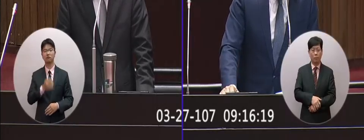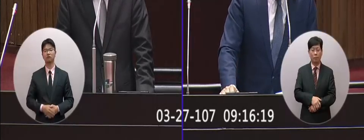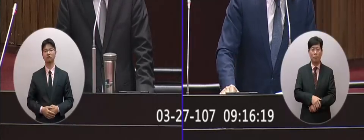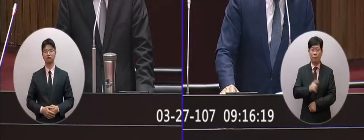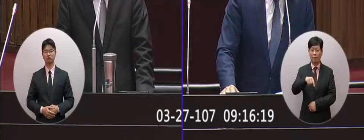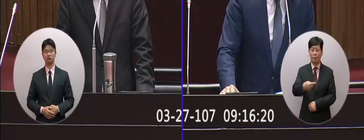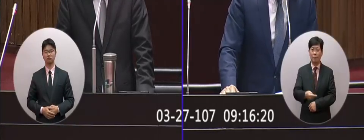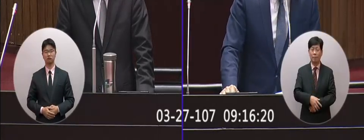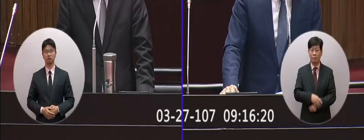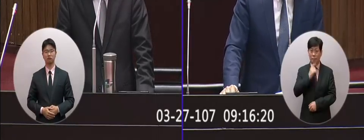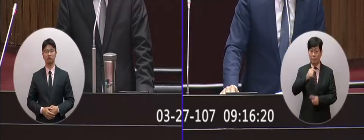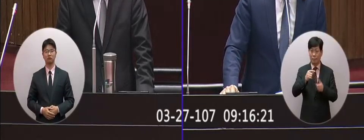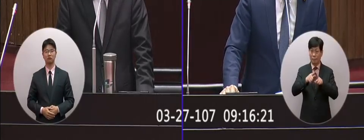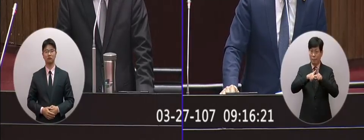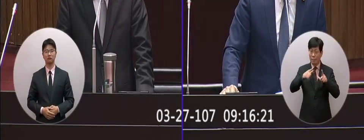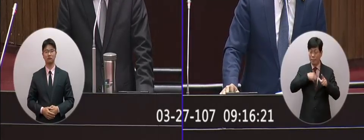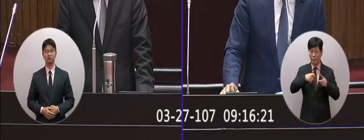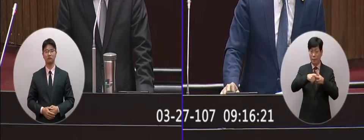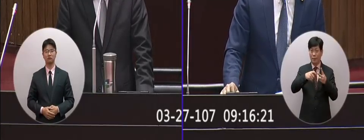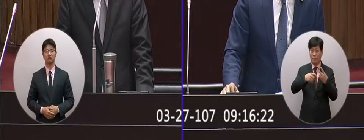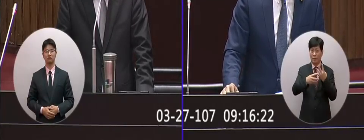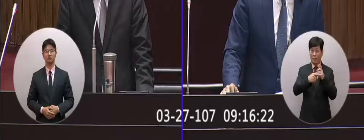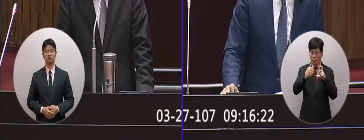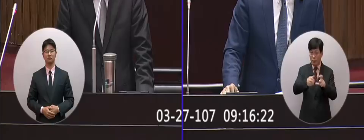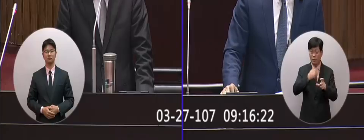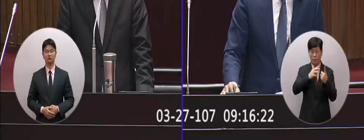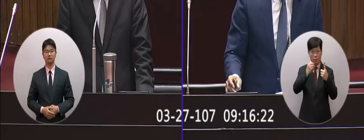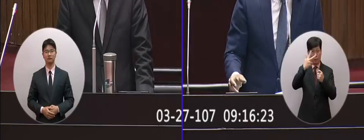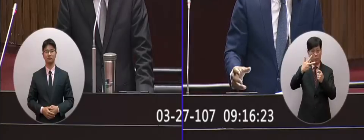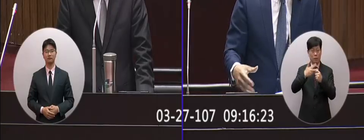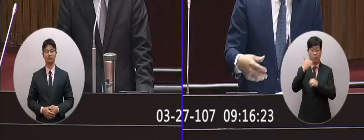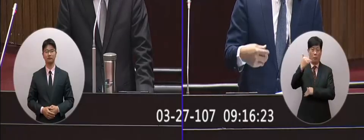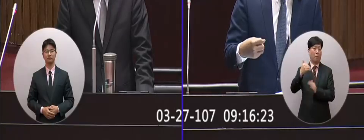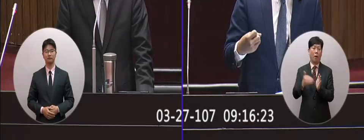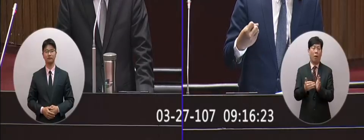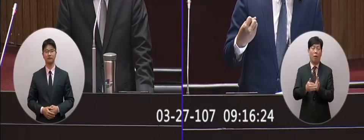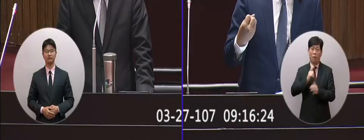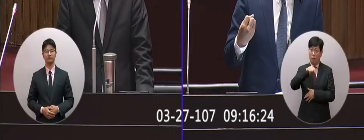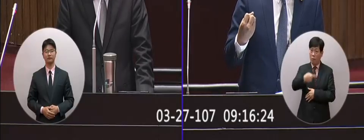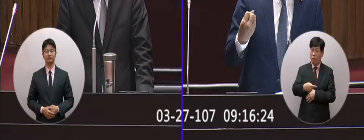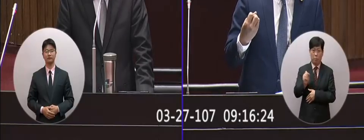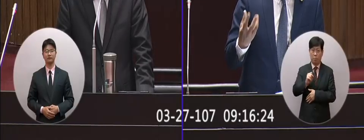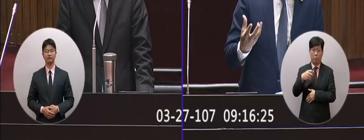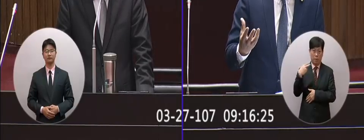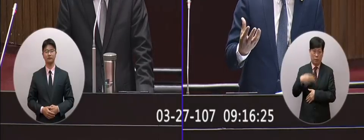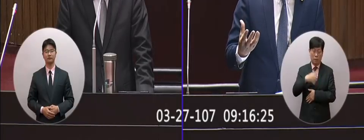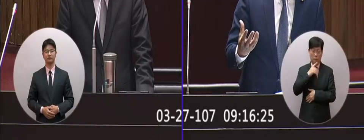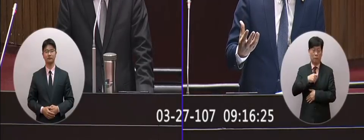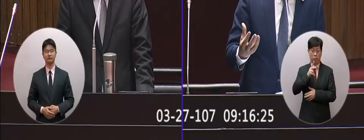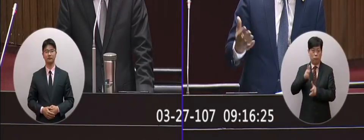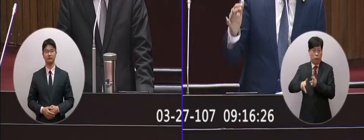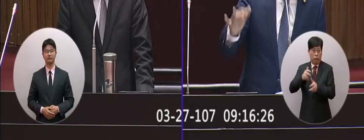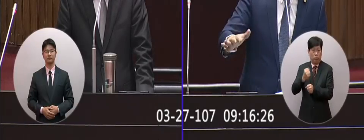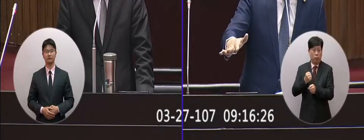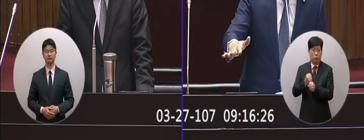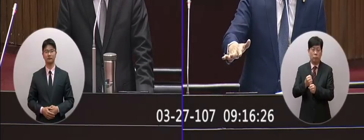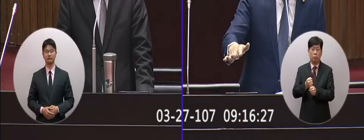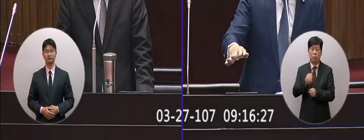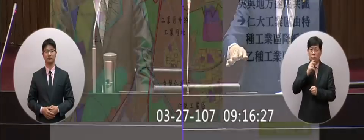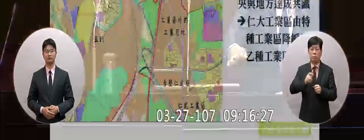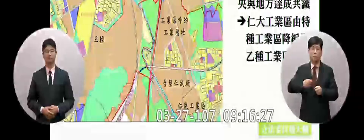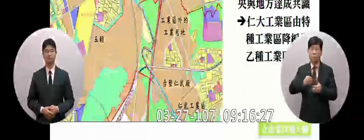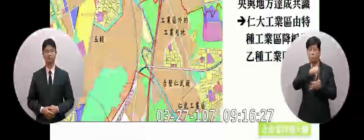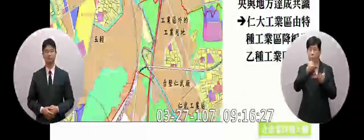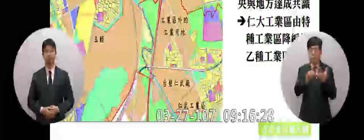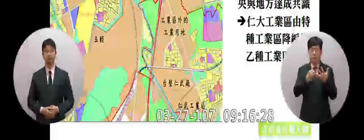那再来，人大工业区的107大线今年就到了，那它接下来它就不能够生产，它就降编为一